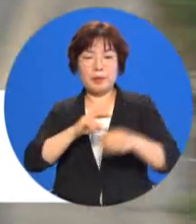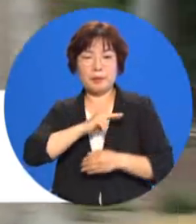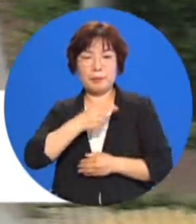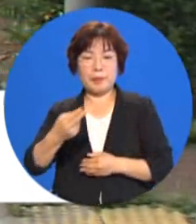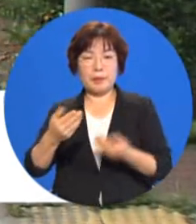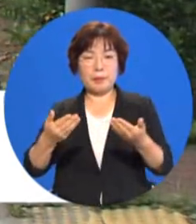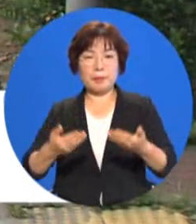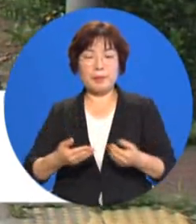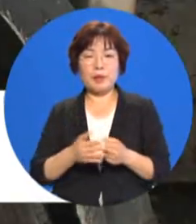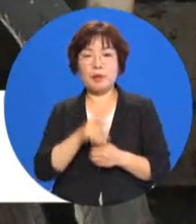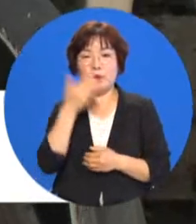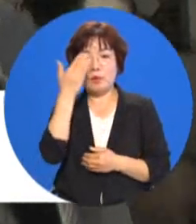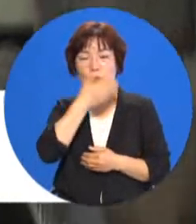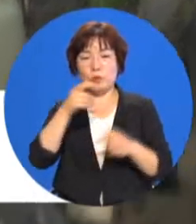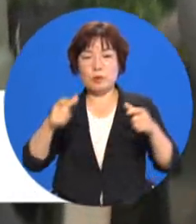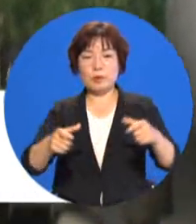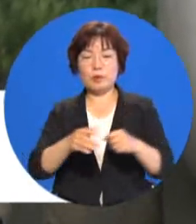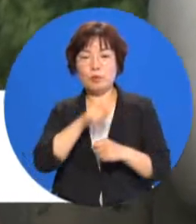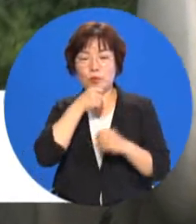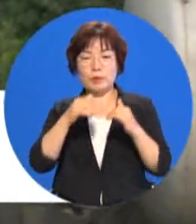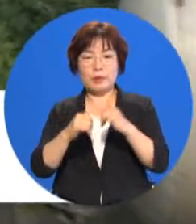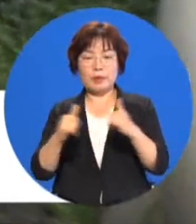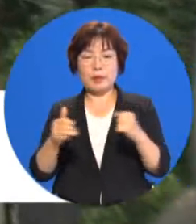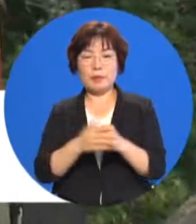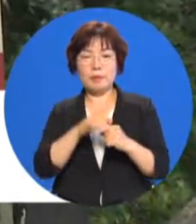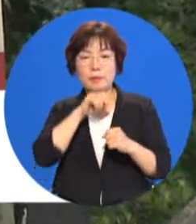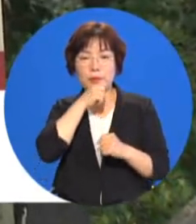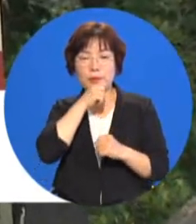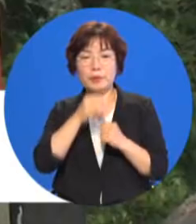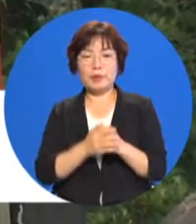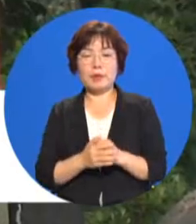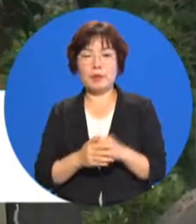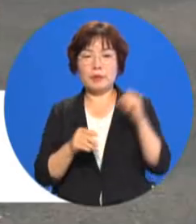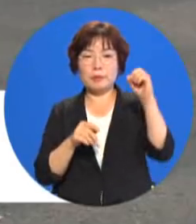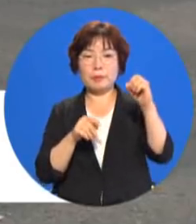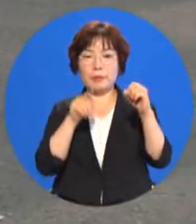처분을 받았고, 여수에서도 운전자 1명이 혈중